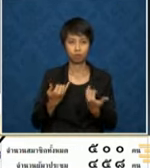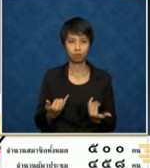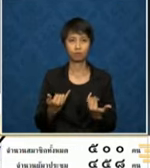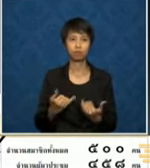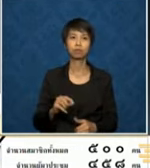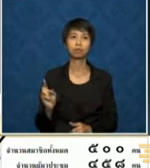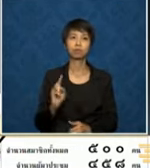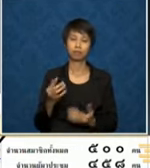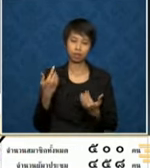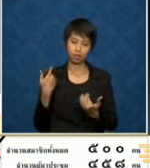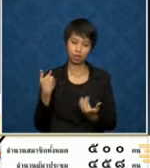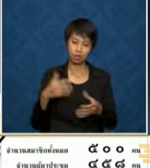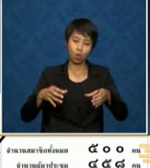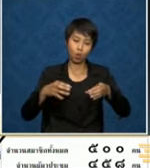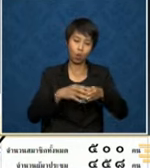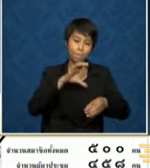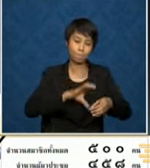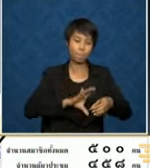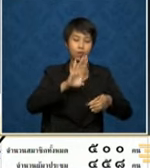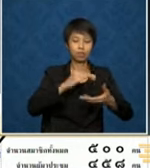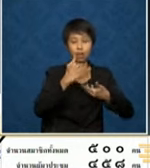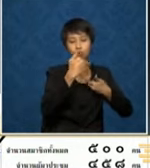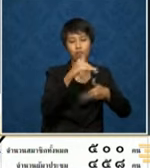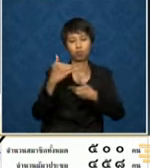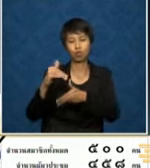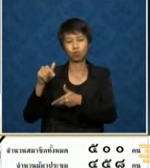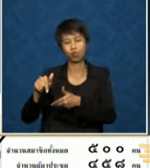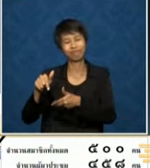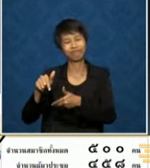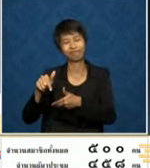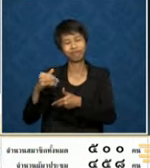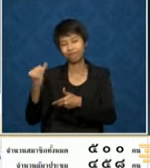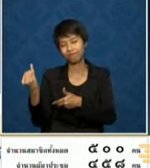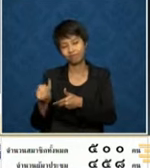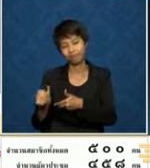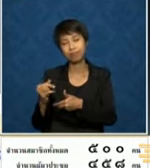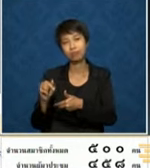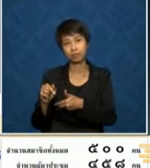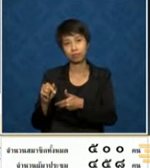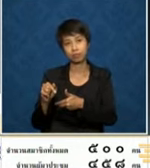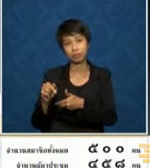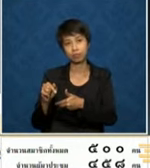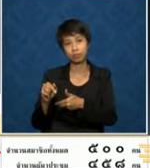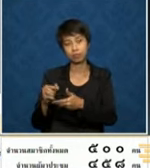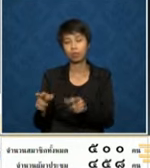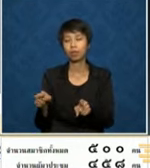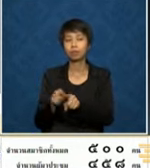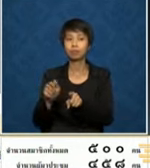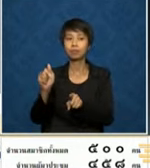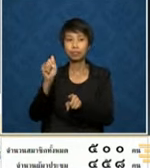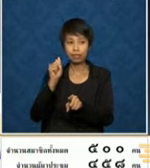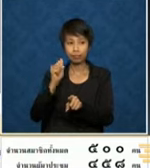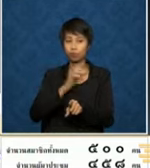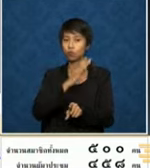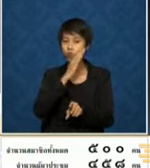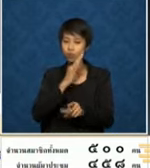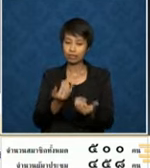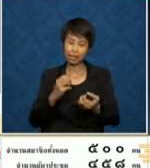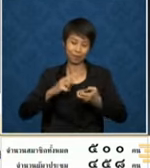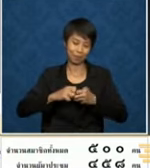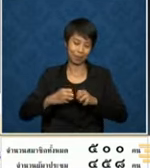ที่ภาคส่งออกเนี่ยมันย่ำแย่ซะเหลือเกินก็เหมือนเดิมค่ะถ้าเรามองว่ามันเป็นปัญหาระย